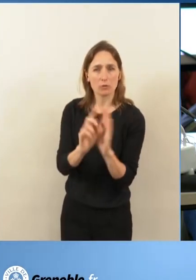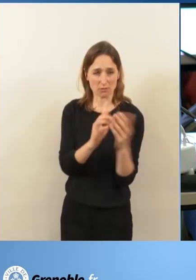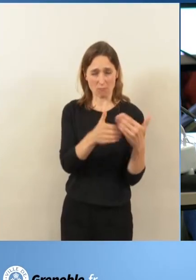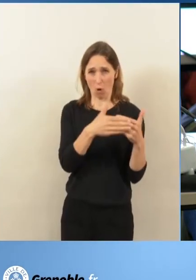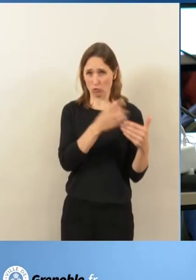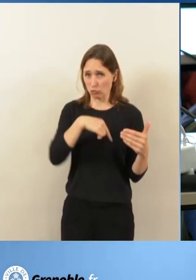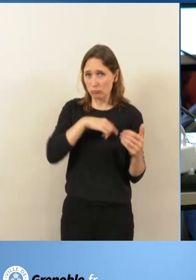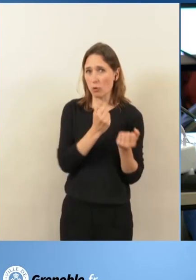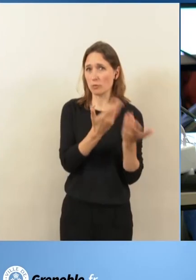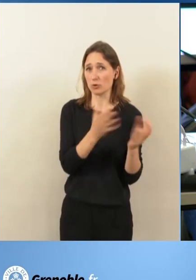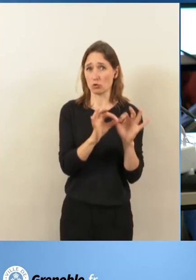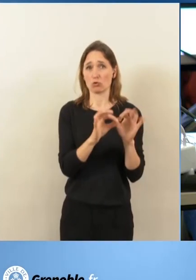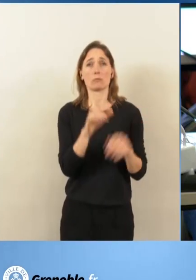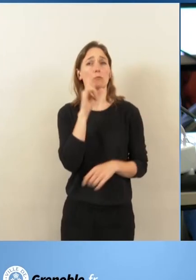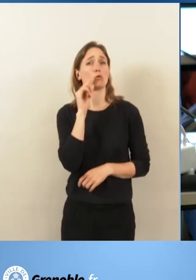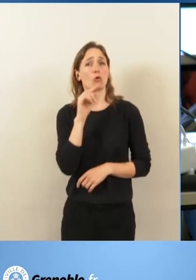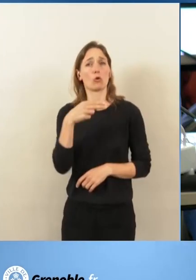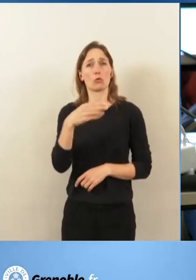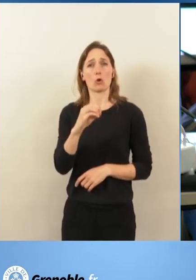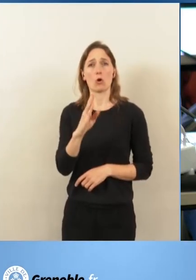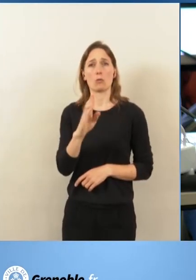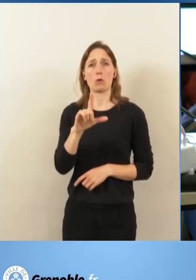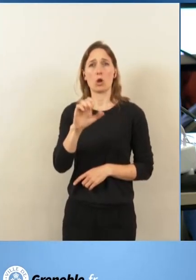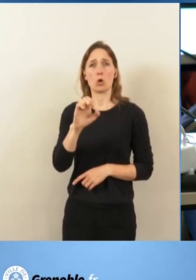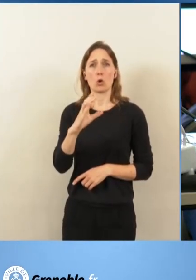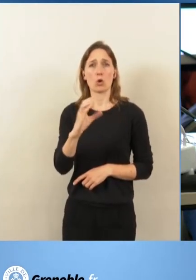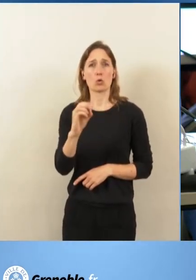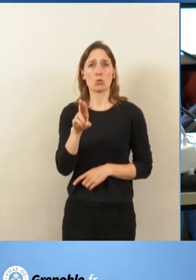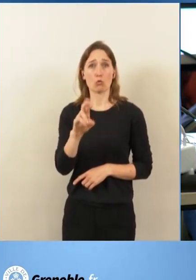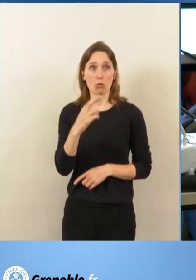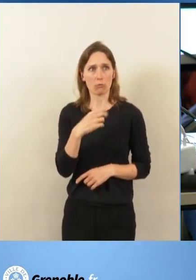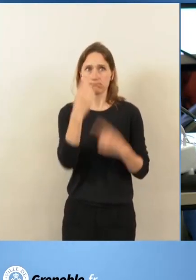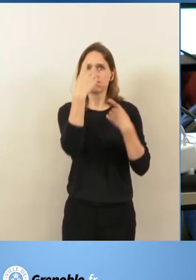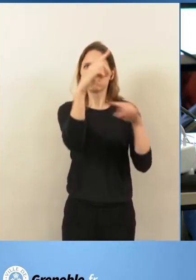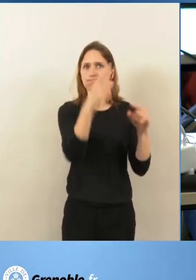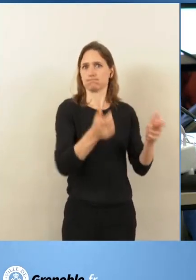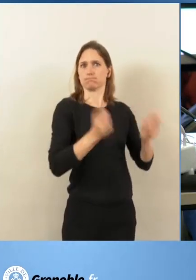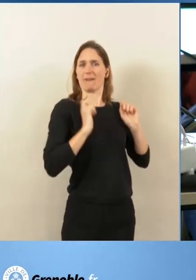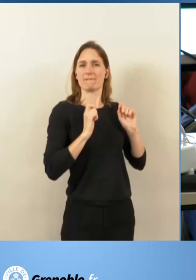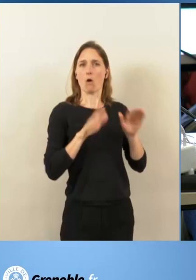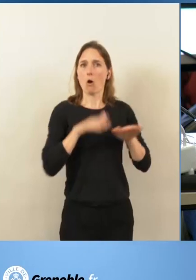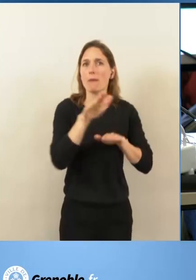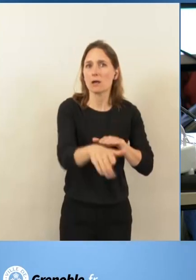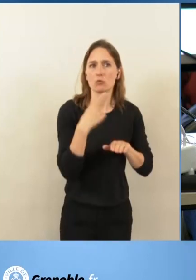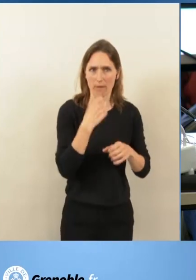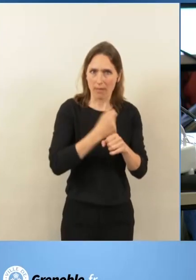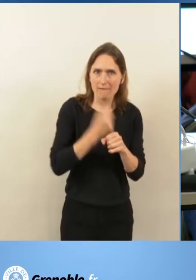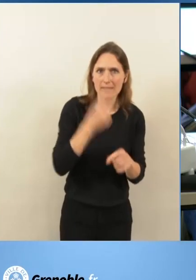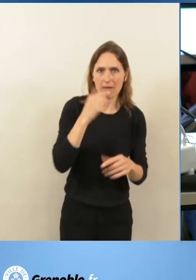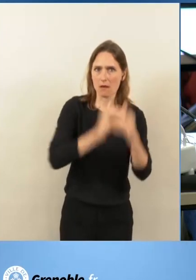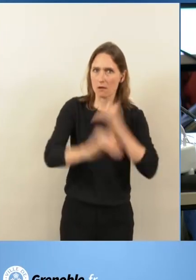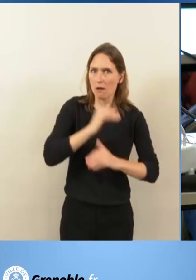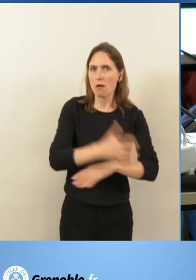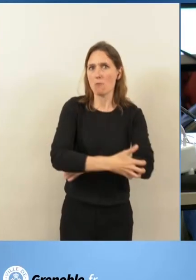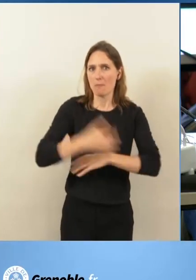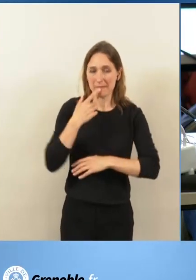épreuves en est ces Olivier le bleu court avait demandé l'investiture en marche et il a travaillé pour le gouvernement sur le plan pauvreté donc ces choses là nous rassemblent